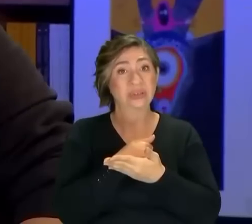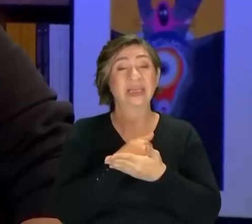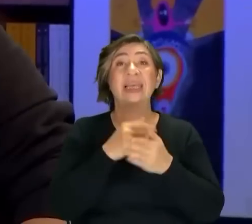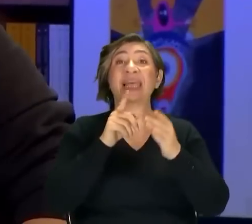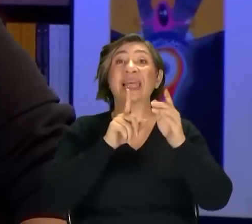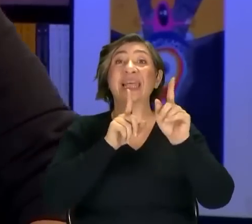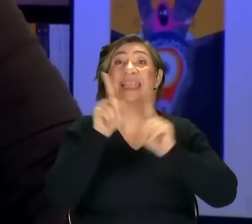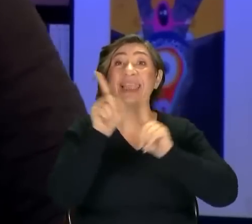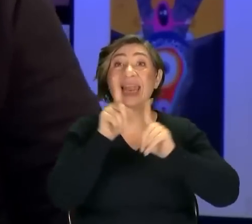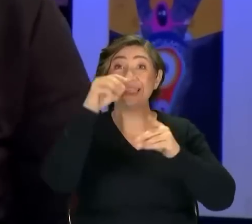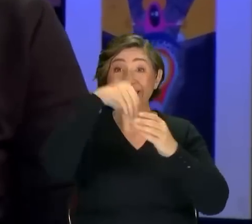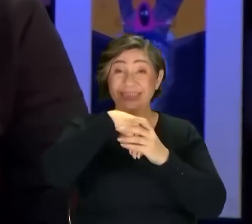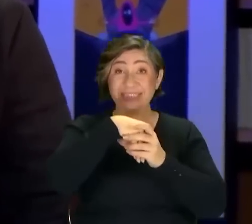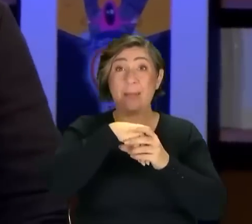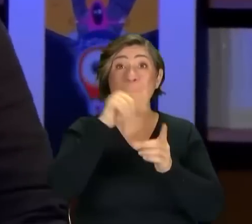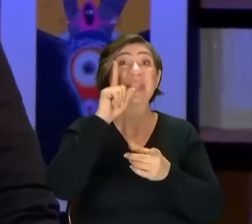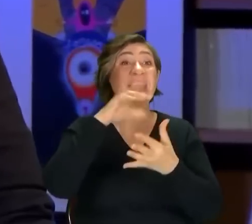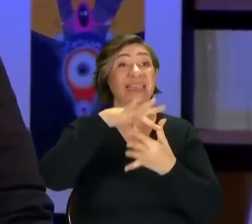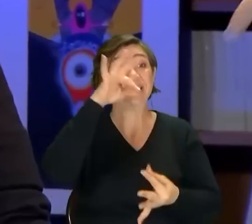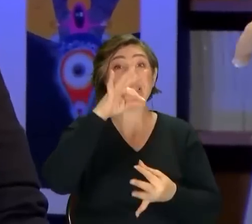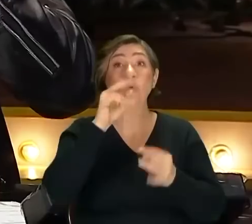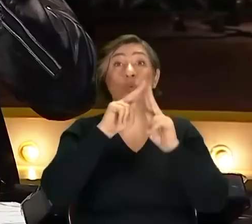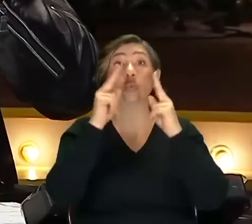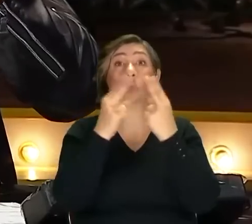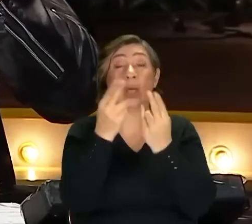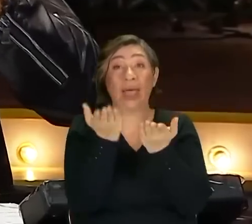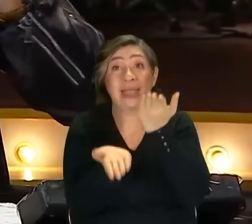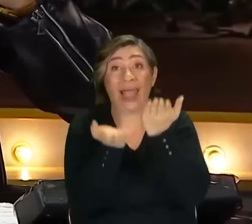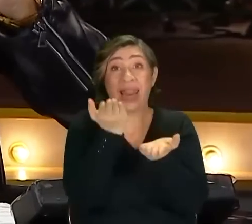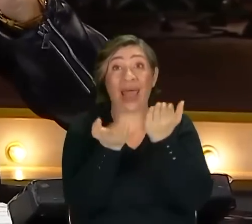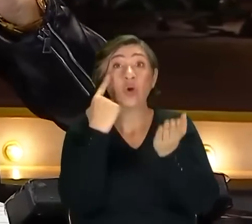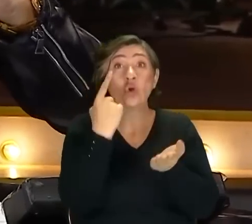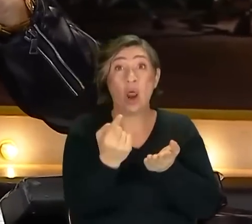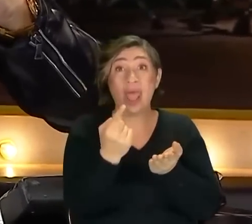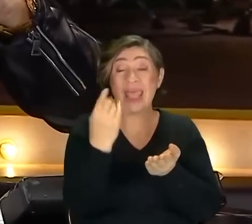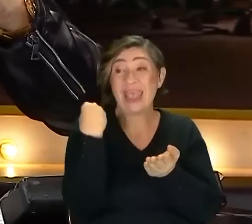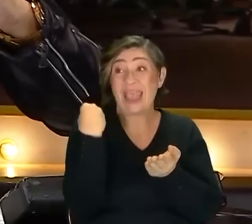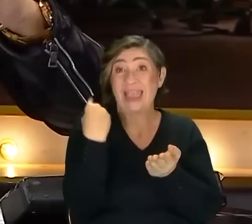Dijital medyada bir insan bütün dünya ölçeğinde